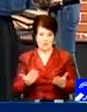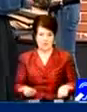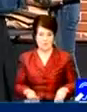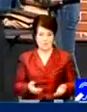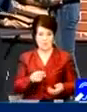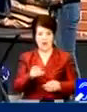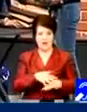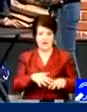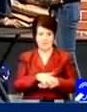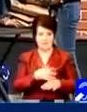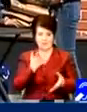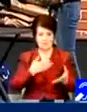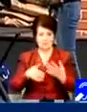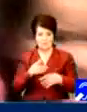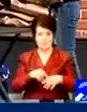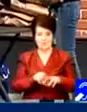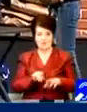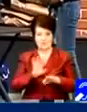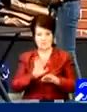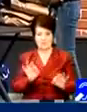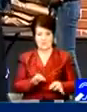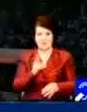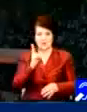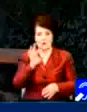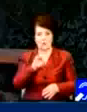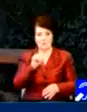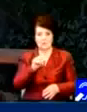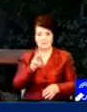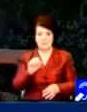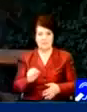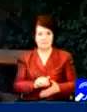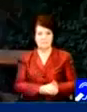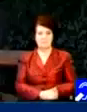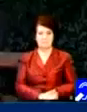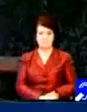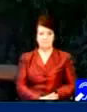culminat cu un show de magie susținut de iluzionistul Gary Cosma.